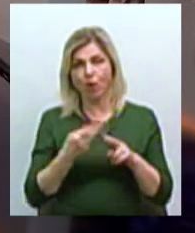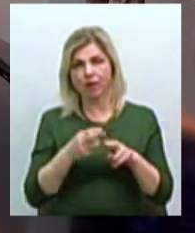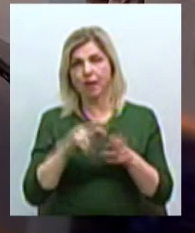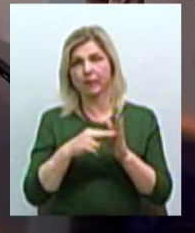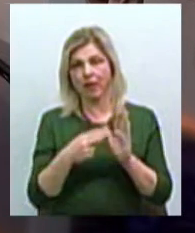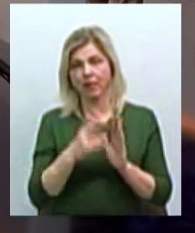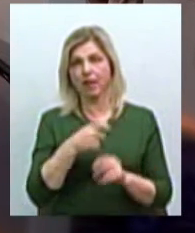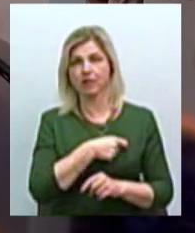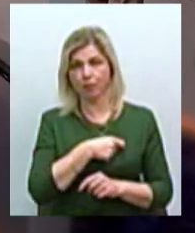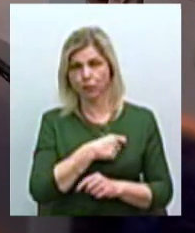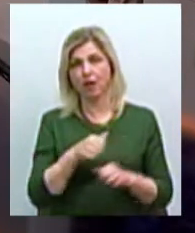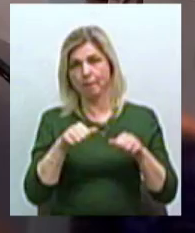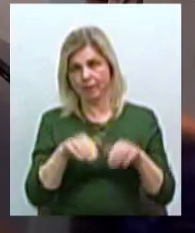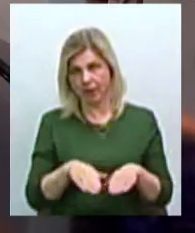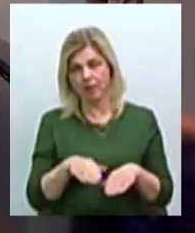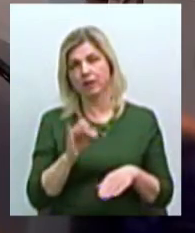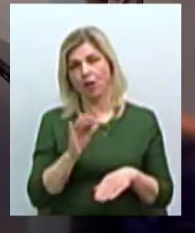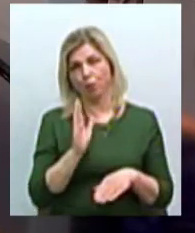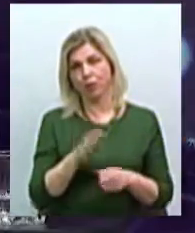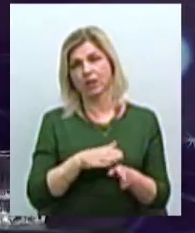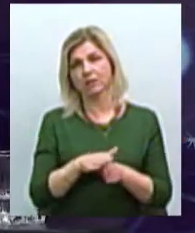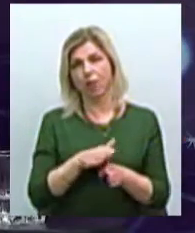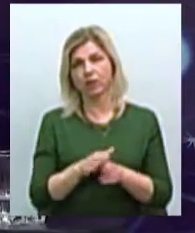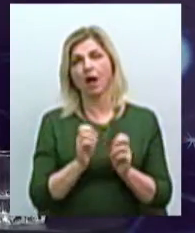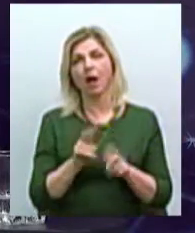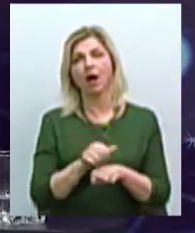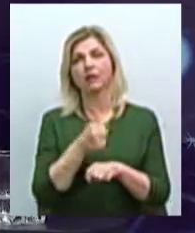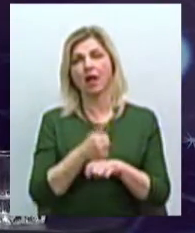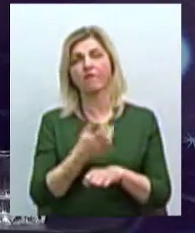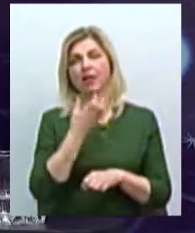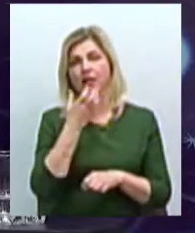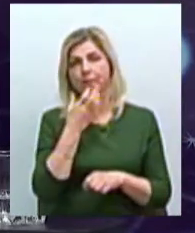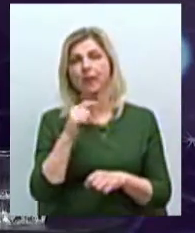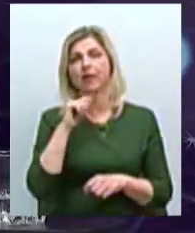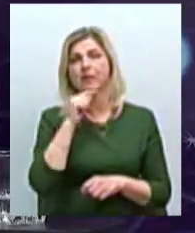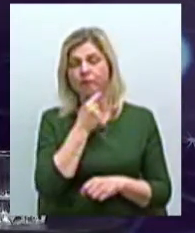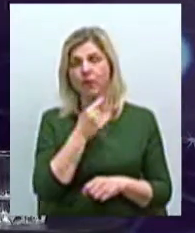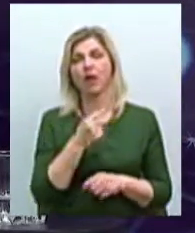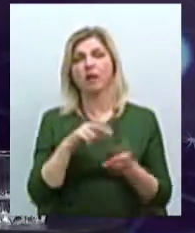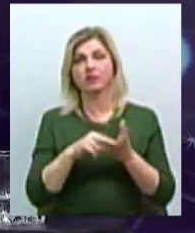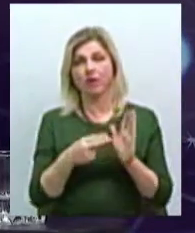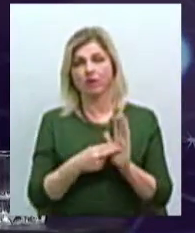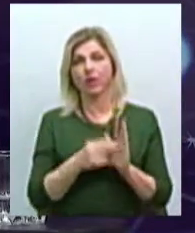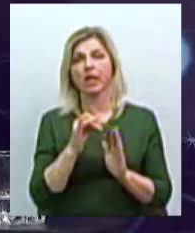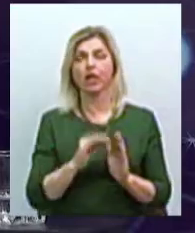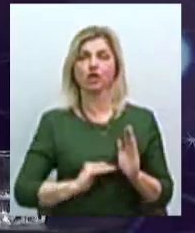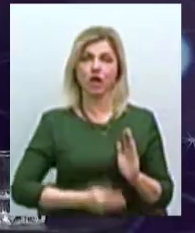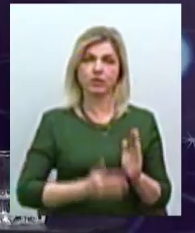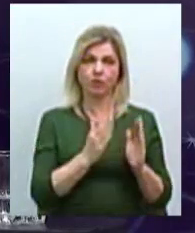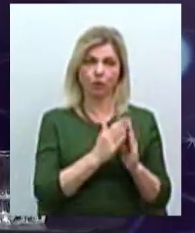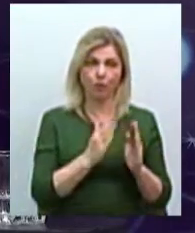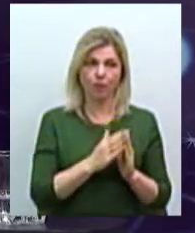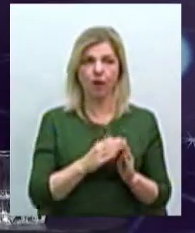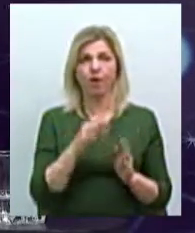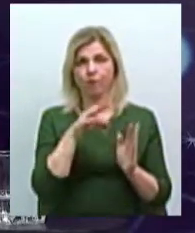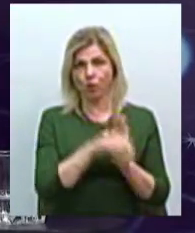я надеюсь, и будет исполняться как главная теплоэнергетическая стратегия, в которой предусмотрен и частный сектор, который в